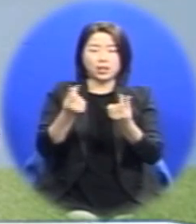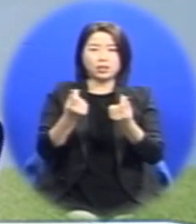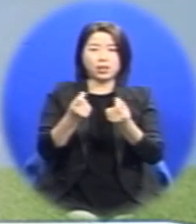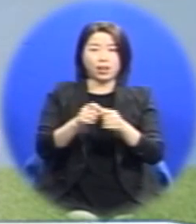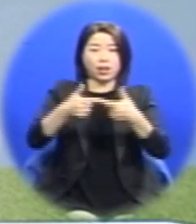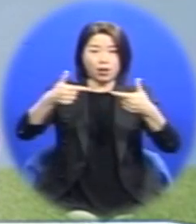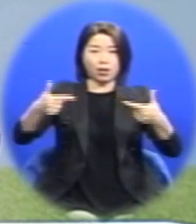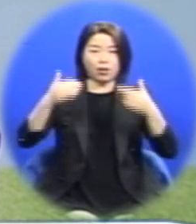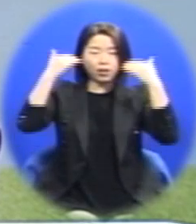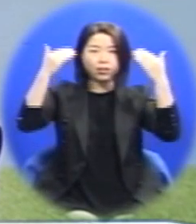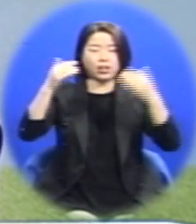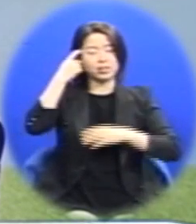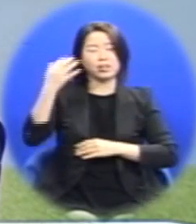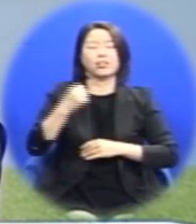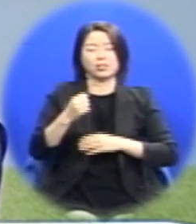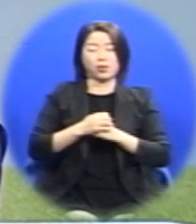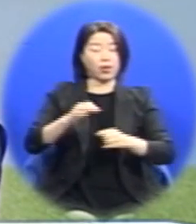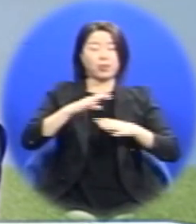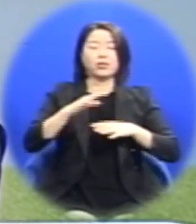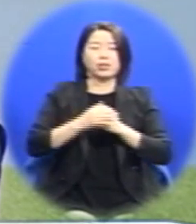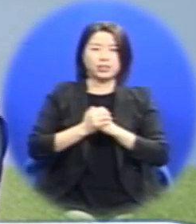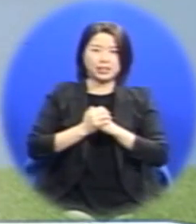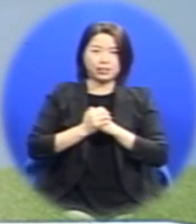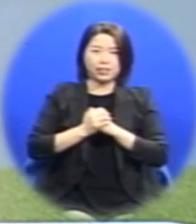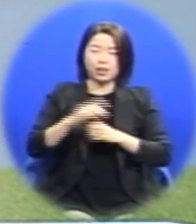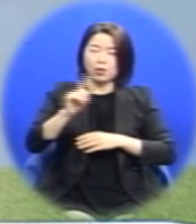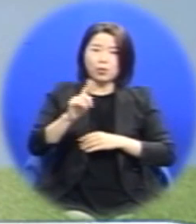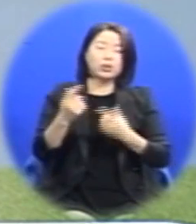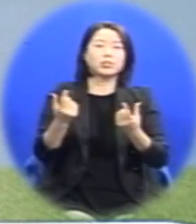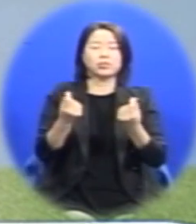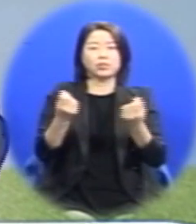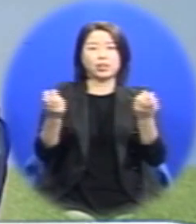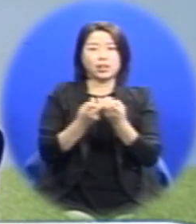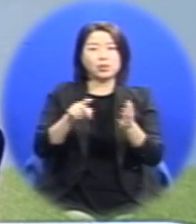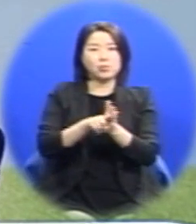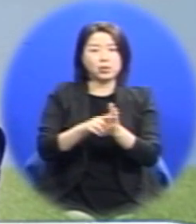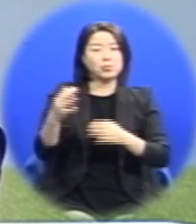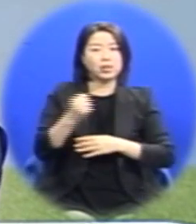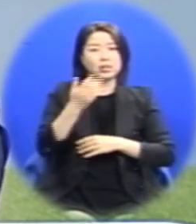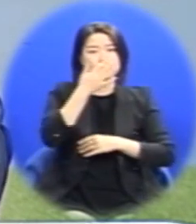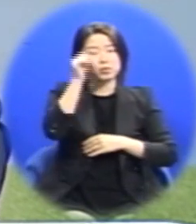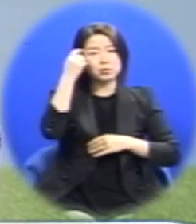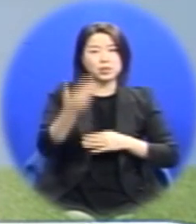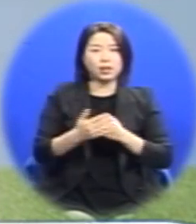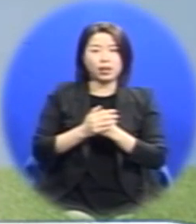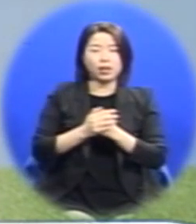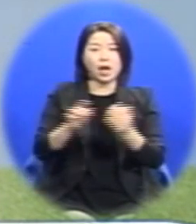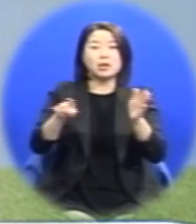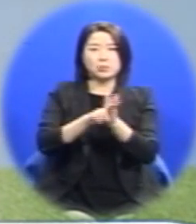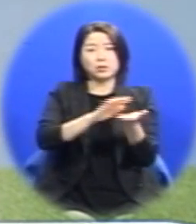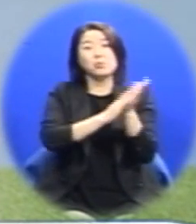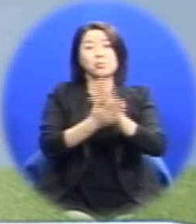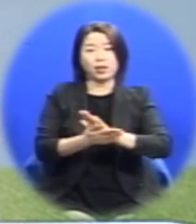생각이 들더라니까. 깜짝 놀랐어요. 어떻게 이런 믿음이 있지요? 믿음은